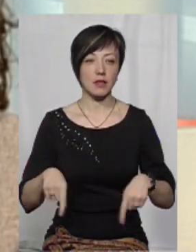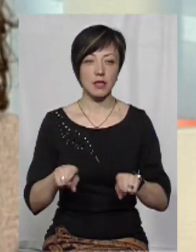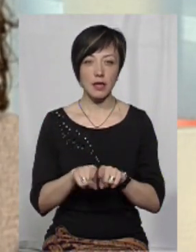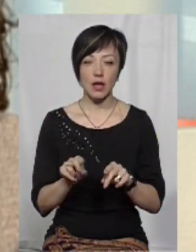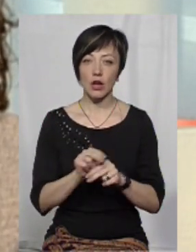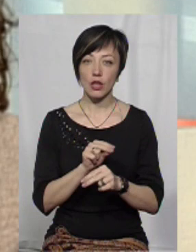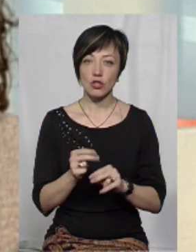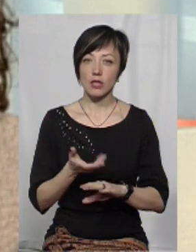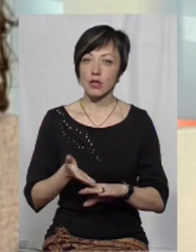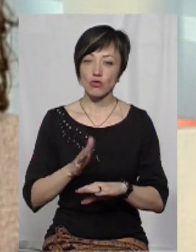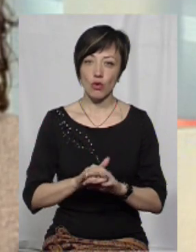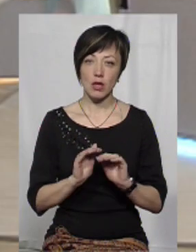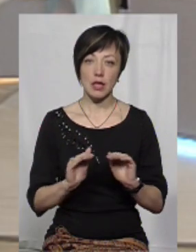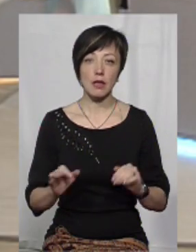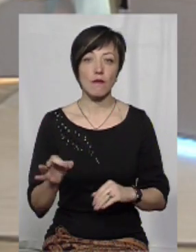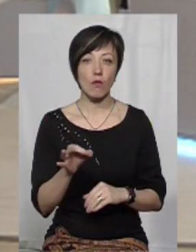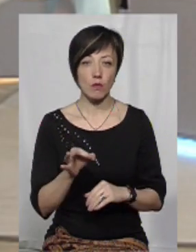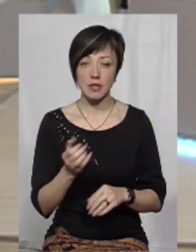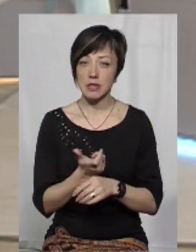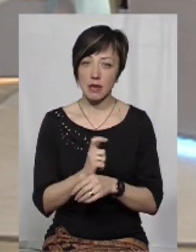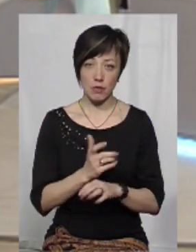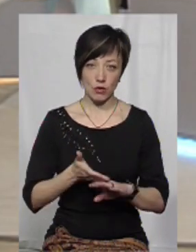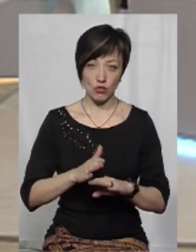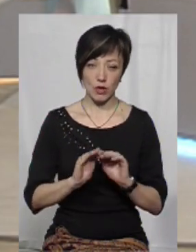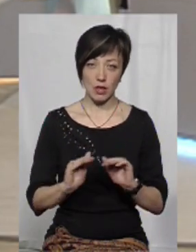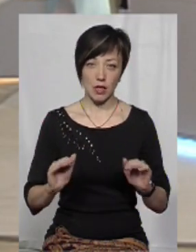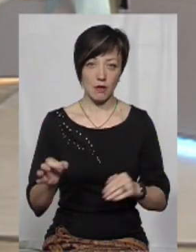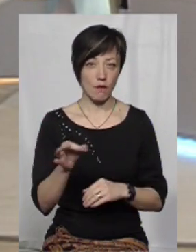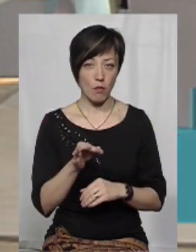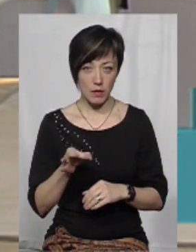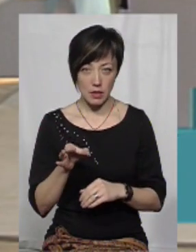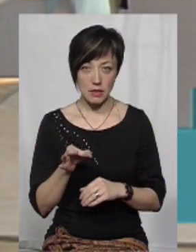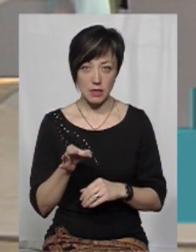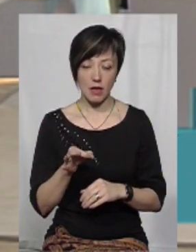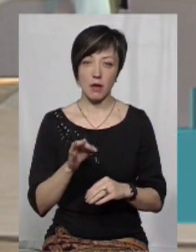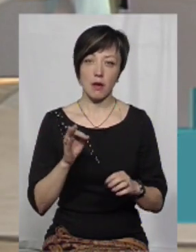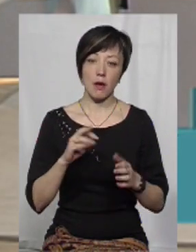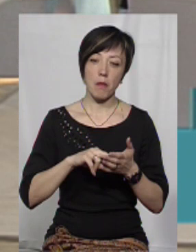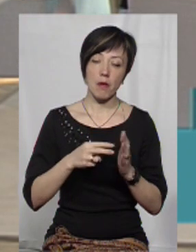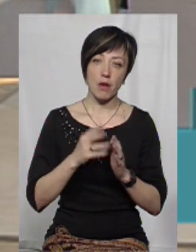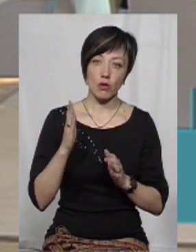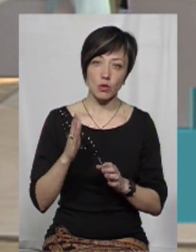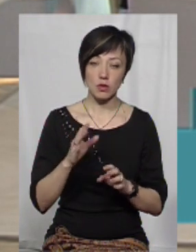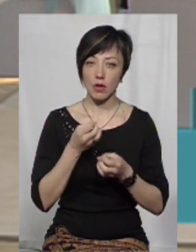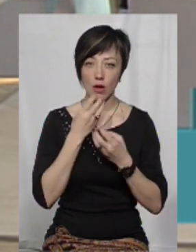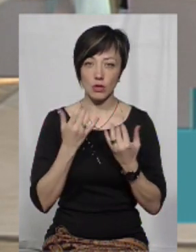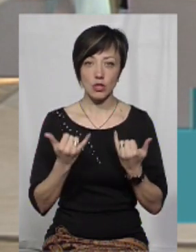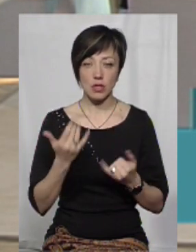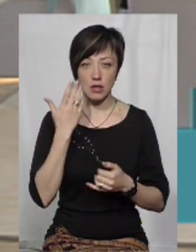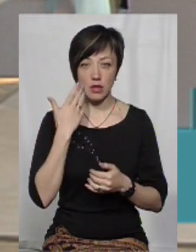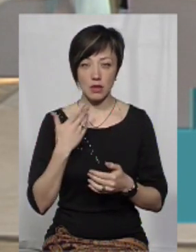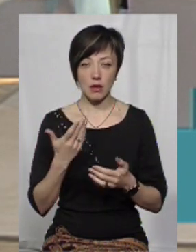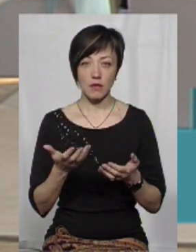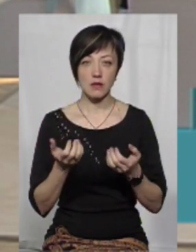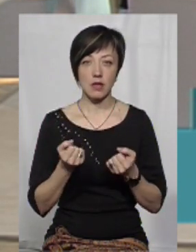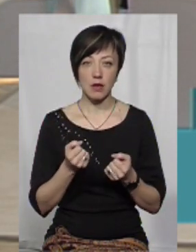где лечатся самые тяжелые дети в области? Самые тяжелые дети в области, и по прогнозам не очень хорошие, особенно сейчас, когда мы